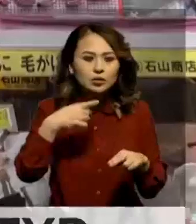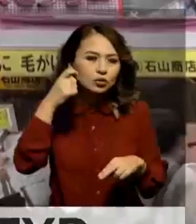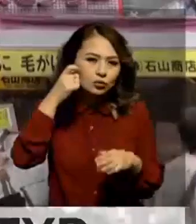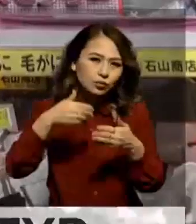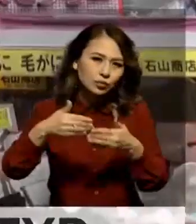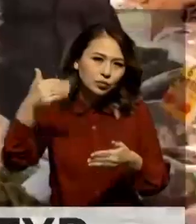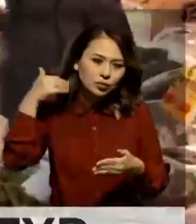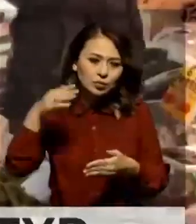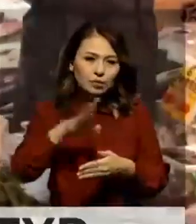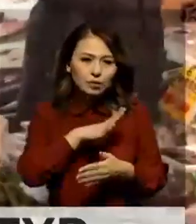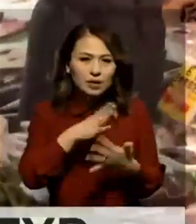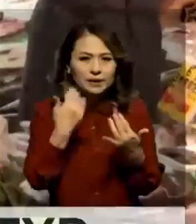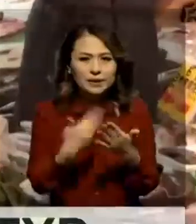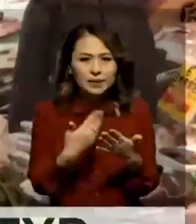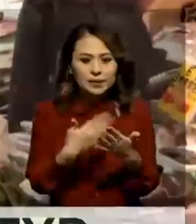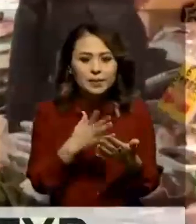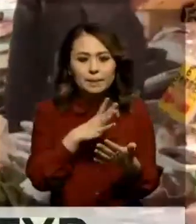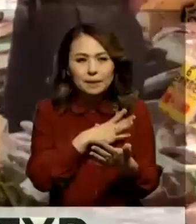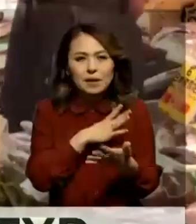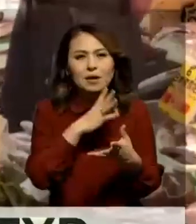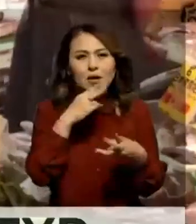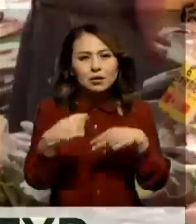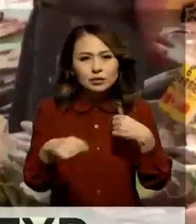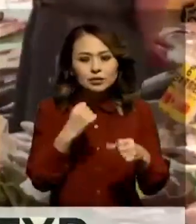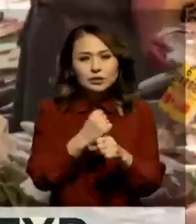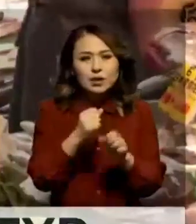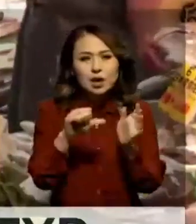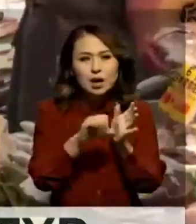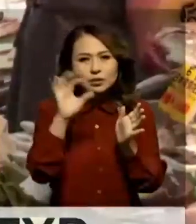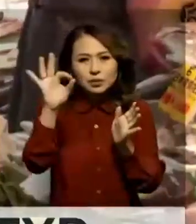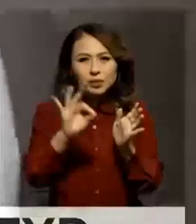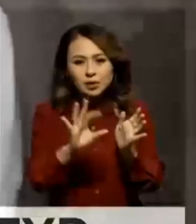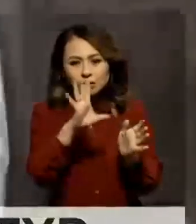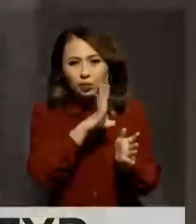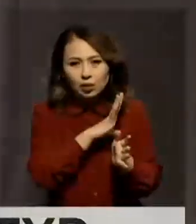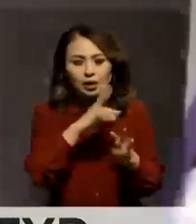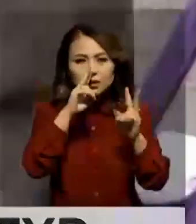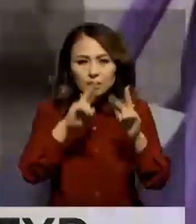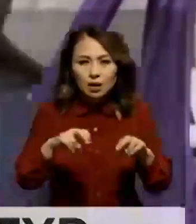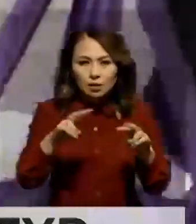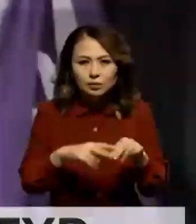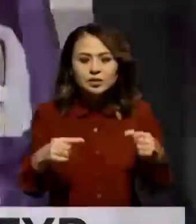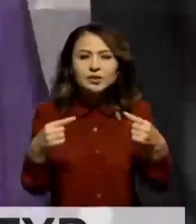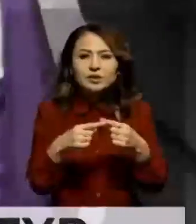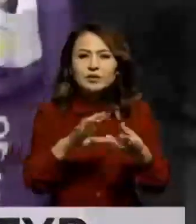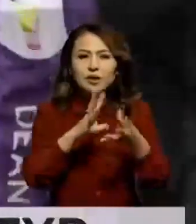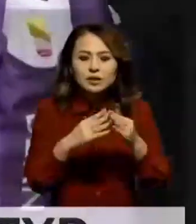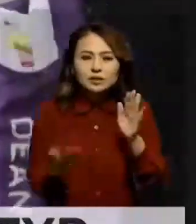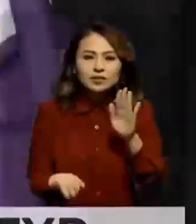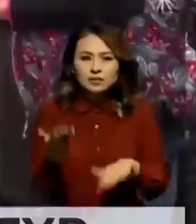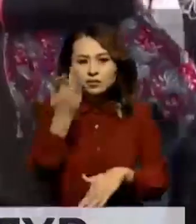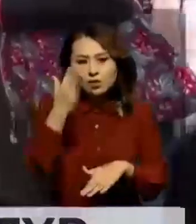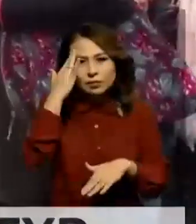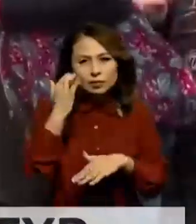бұрынғы деңгейге жетті. Мысалы, азық-түлік бағалары 6%-ға дейін көтерілді. Сарапшылар елде инфляцияның шарықтауын